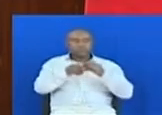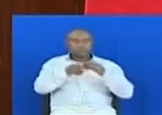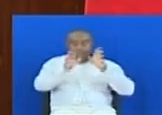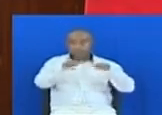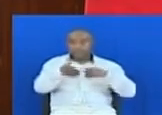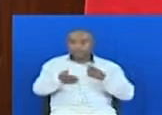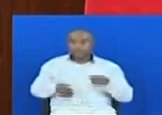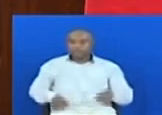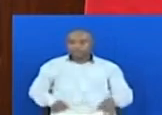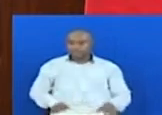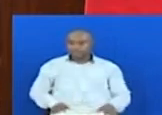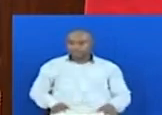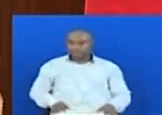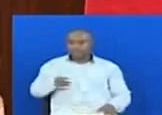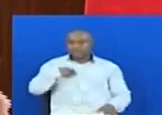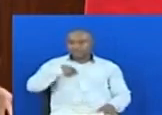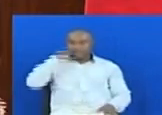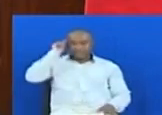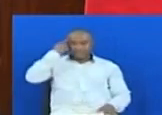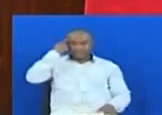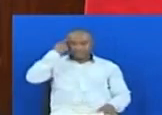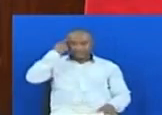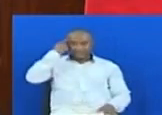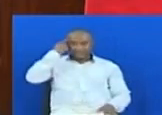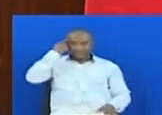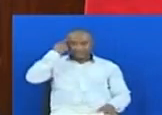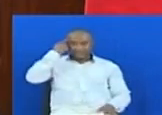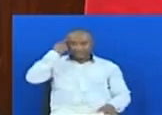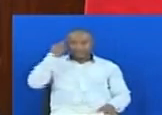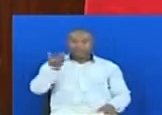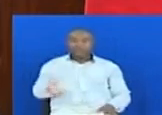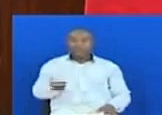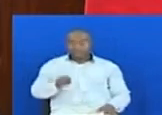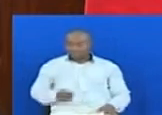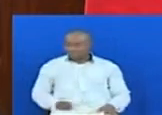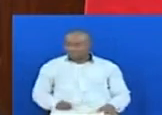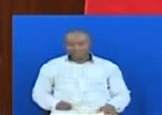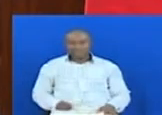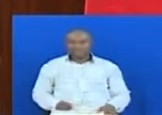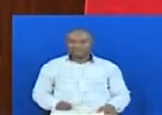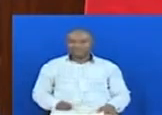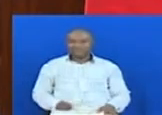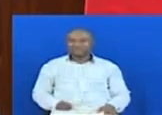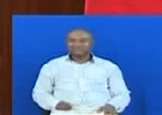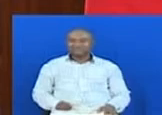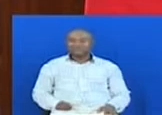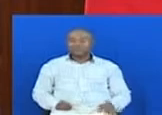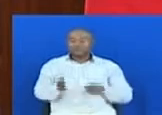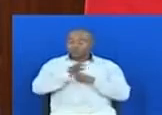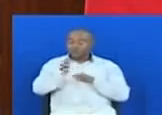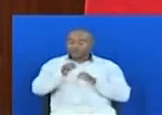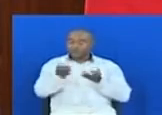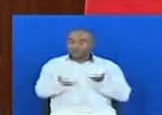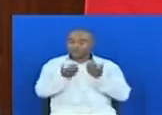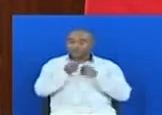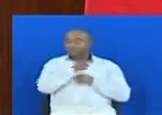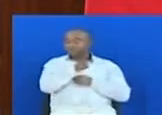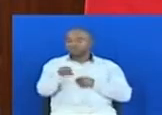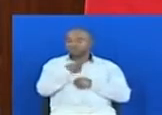Mwanzoni tulidhania wakati tuko katika critical position, Mheshimiwa Esther, tulijadili jinsi gani